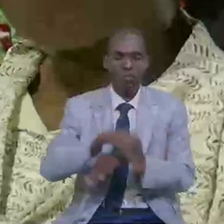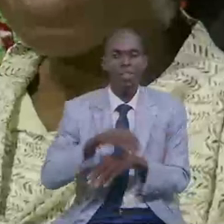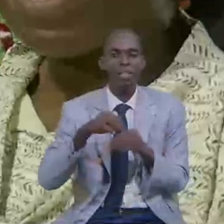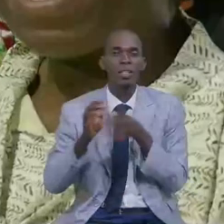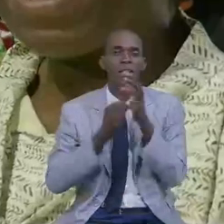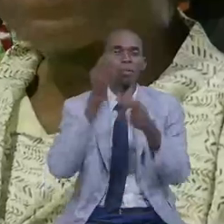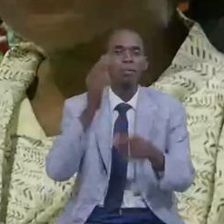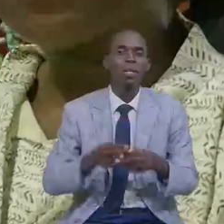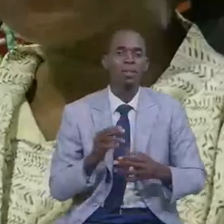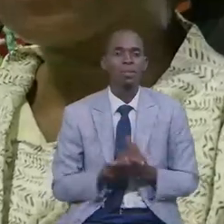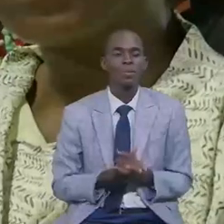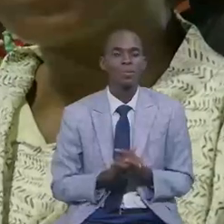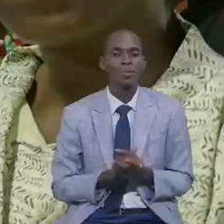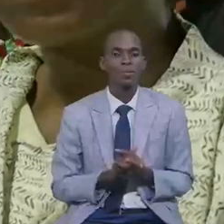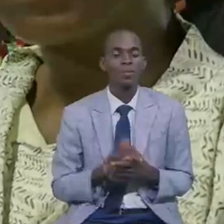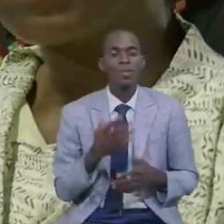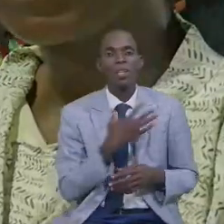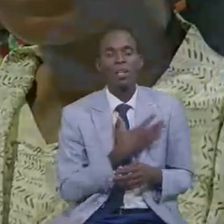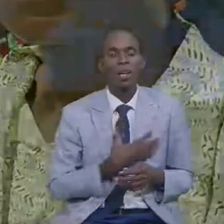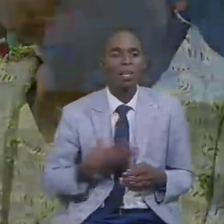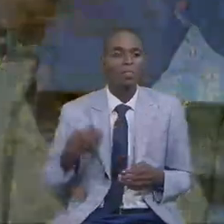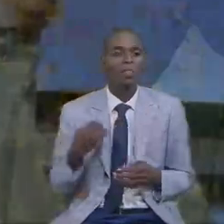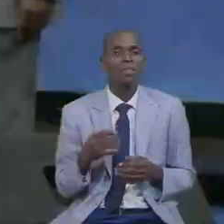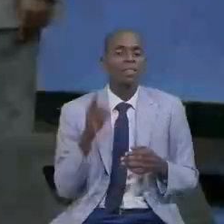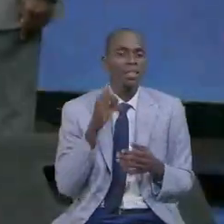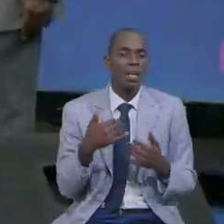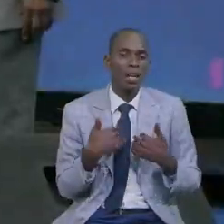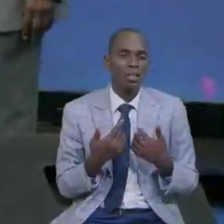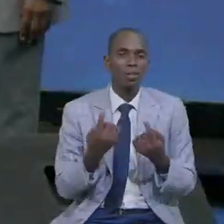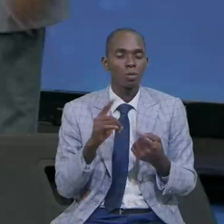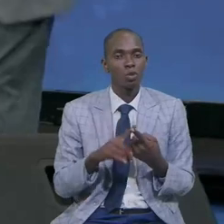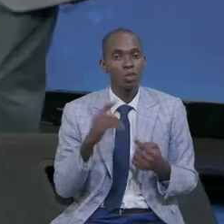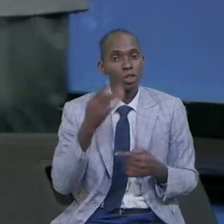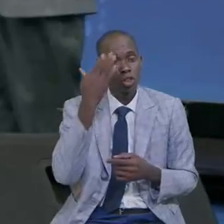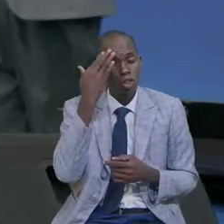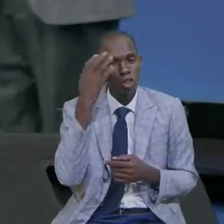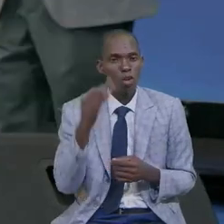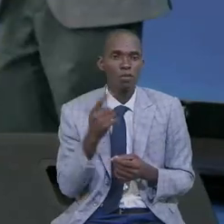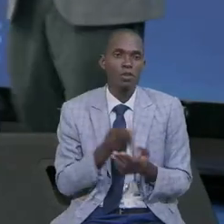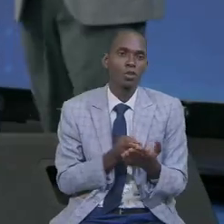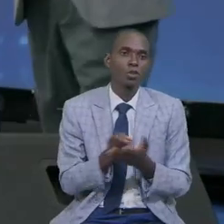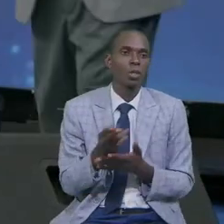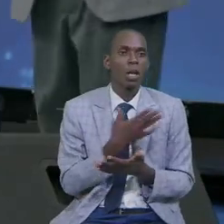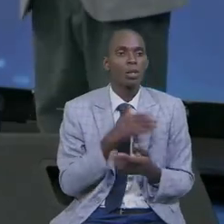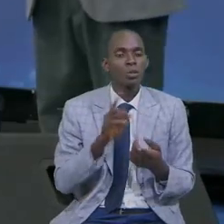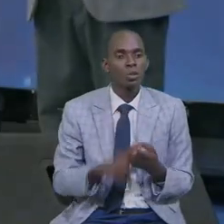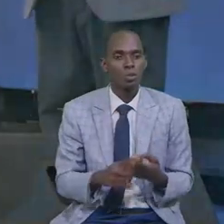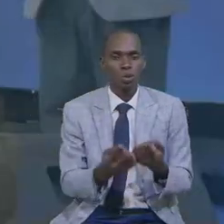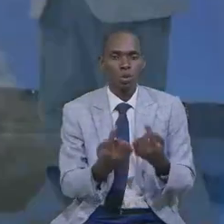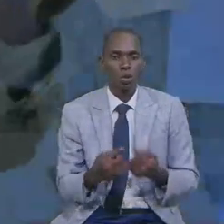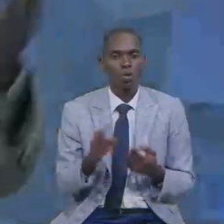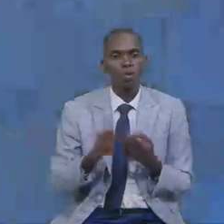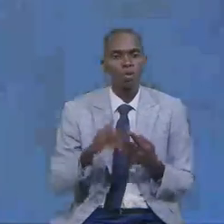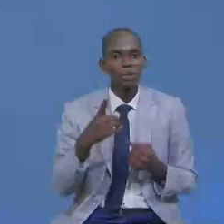Jésus. Et parviennent à la connaissance de la vérité. Et parviennent à la connaissance